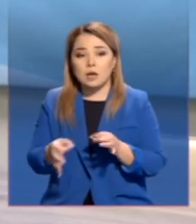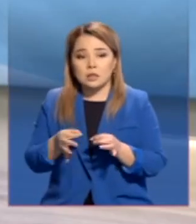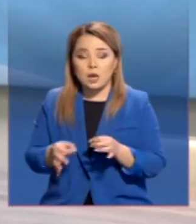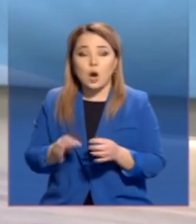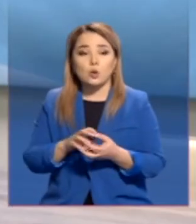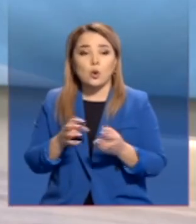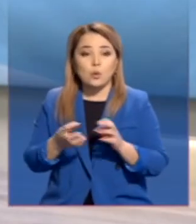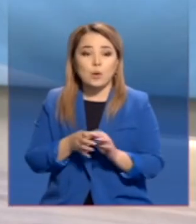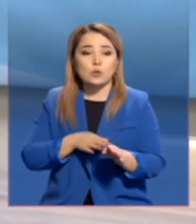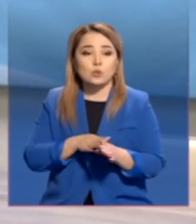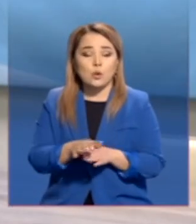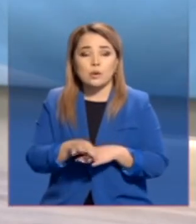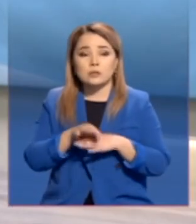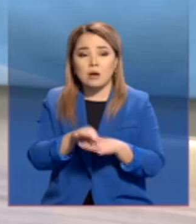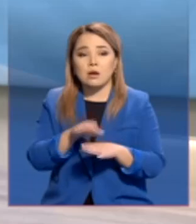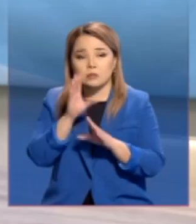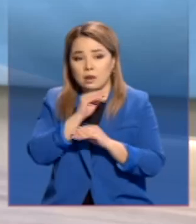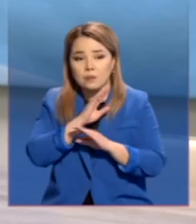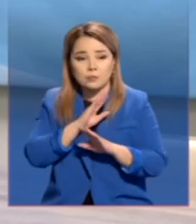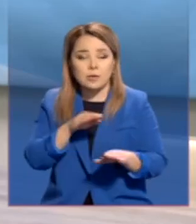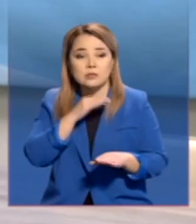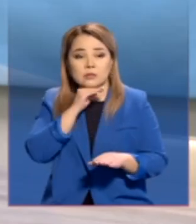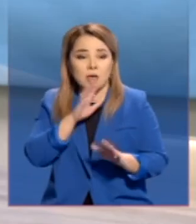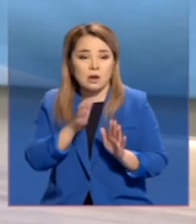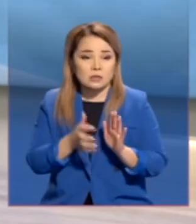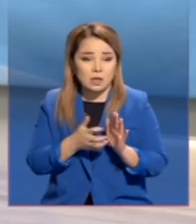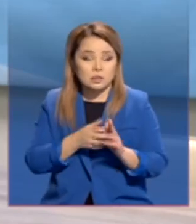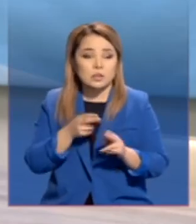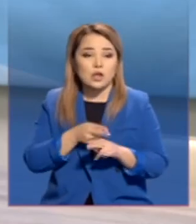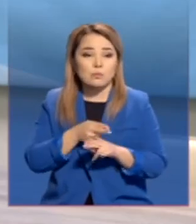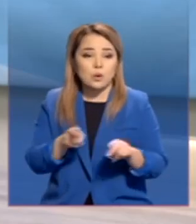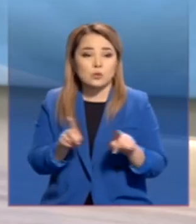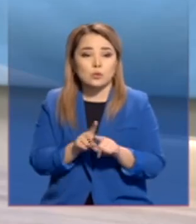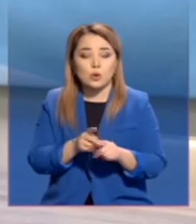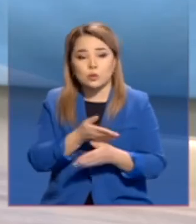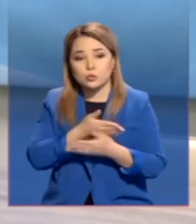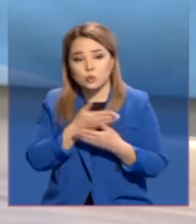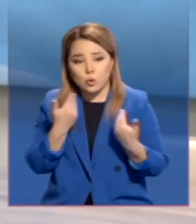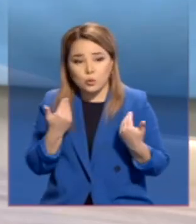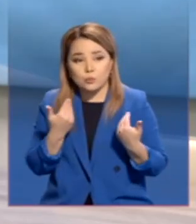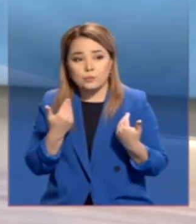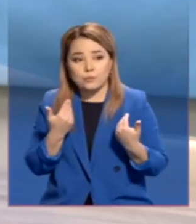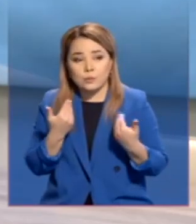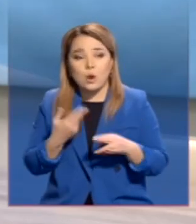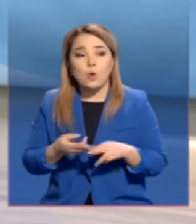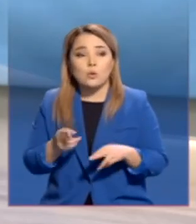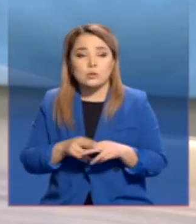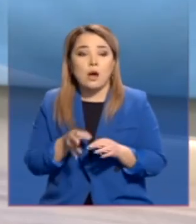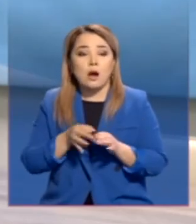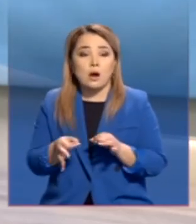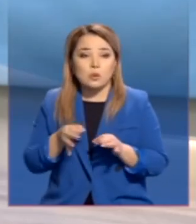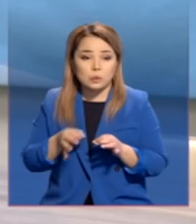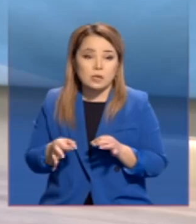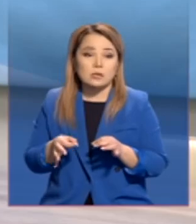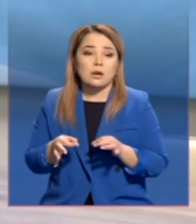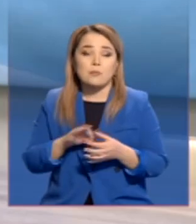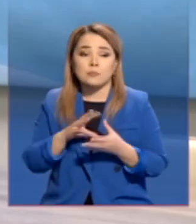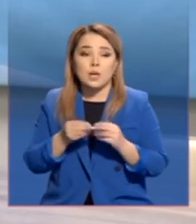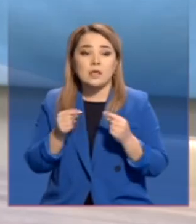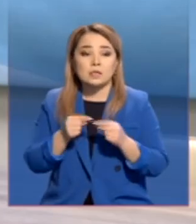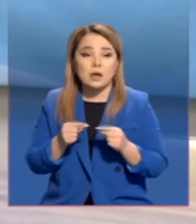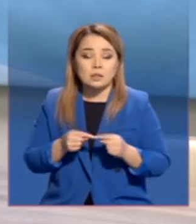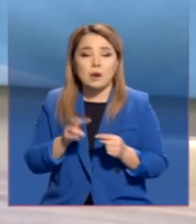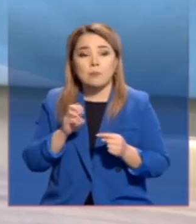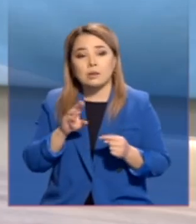көмір толық жетпейді. Себебі ол жерде жаңағы теміржол тұйықтары жоқ. Ондай аудандар атап айтсақ, мысалы